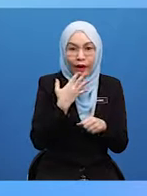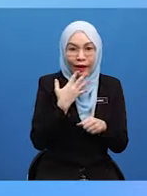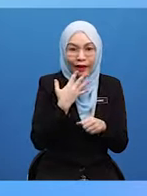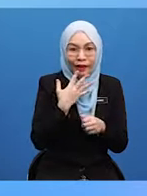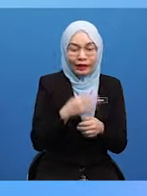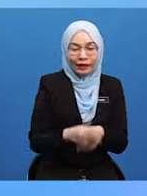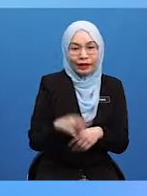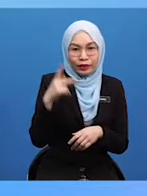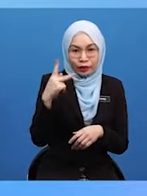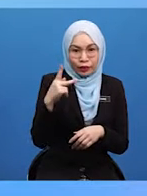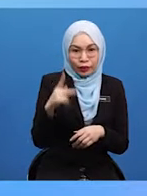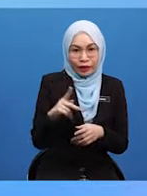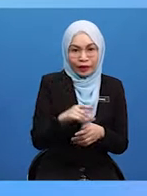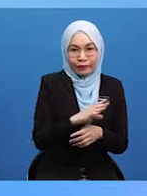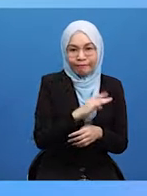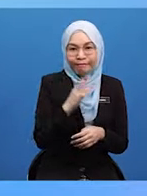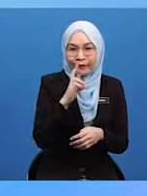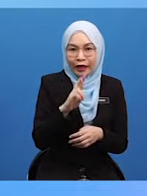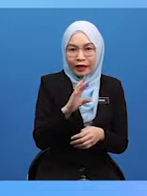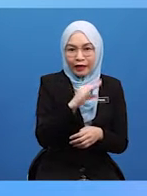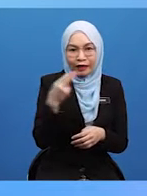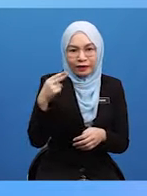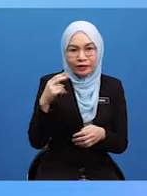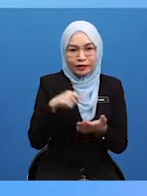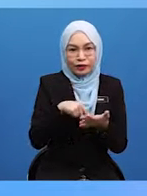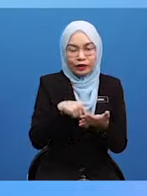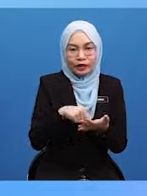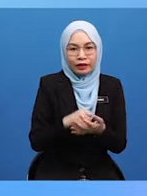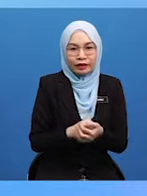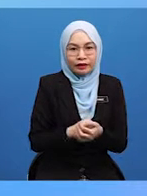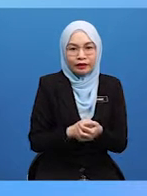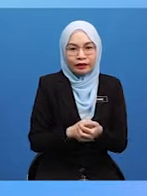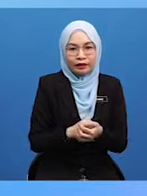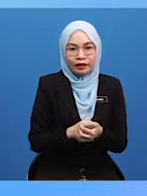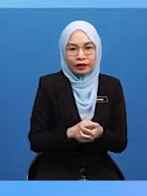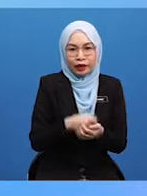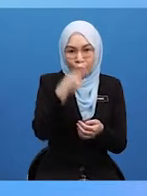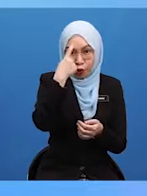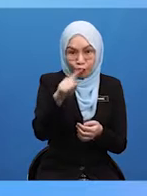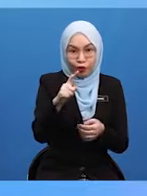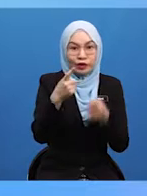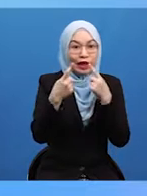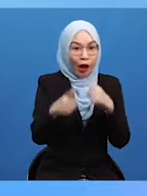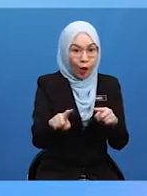Baiklah murid-murid, untuk menjawab soalan berbentuk esei seperti soalan C,